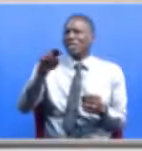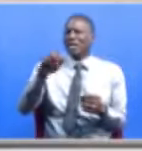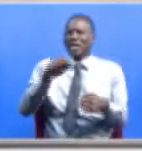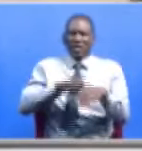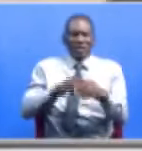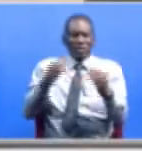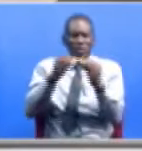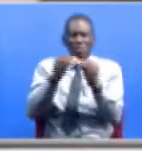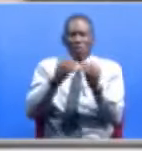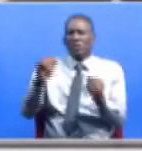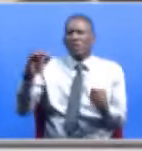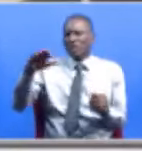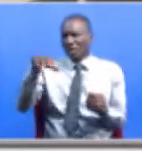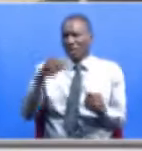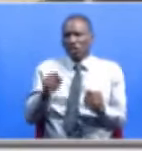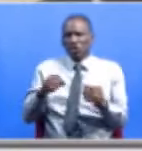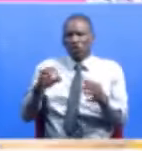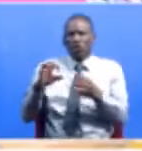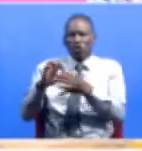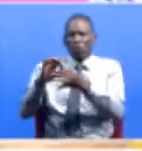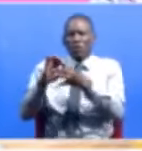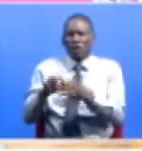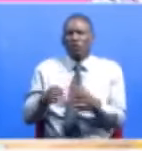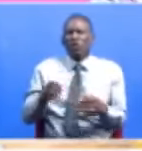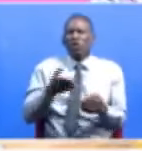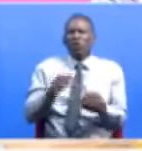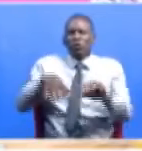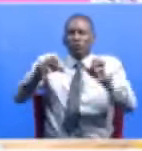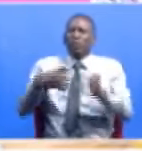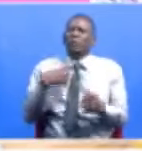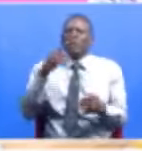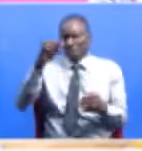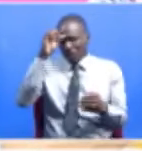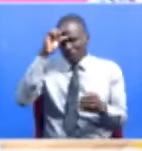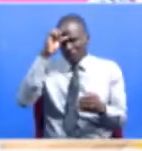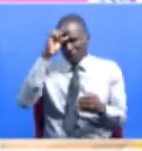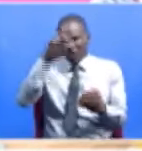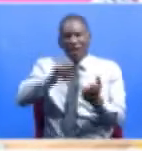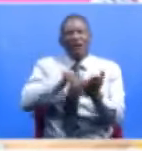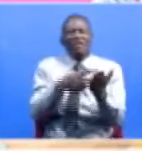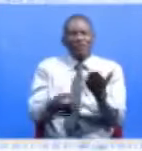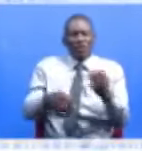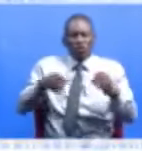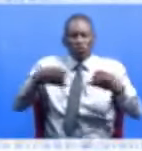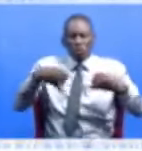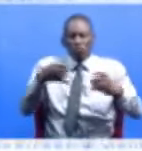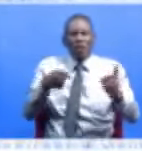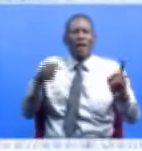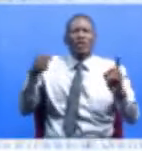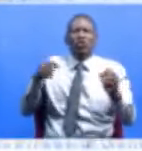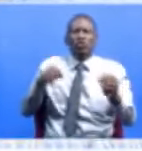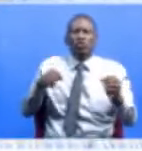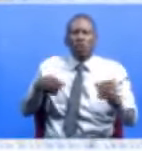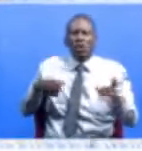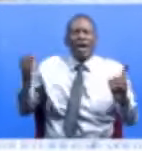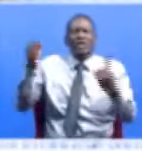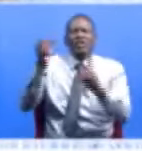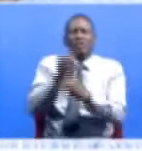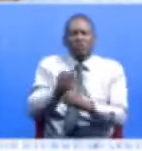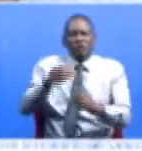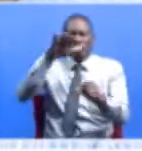Simon Chelugui, wakulima hao walisema kwamba serikali imeshindwa kutimiza ahadi ilizotoa kwa wakulima wakati wa